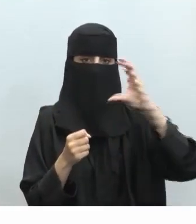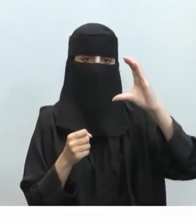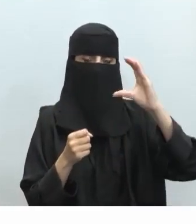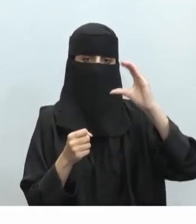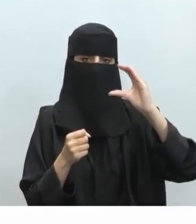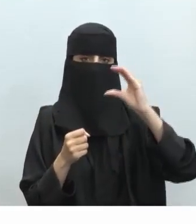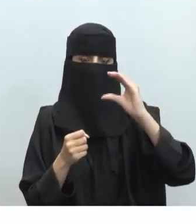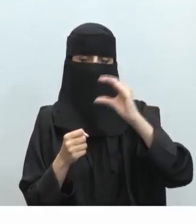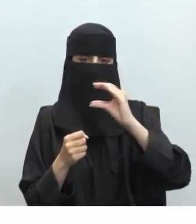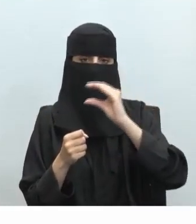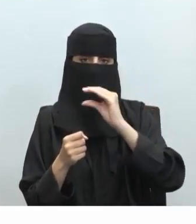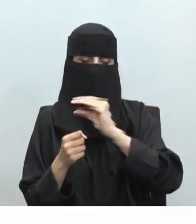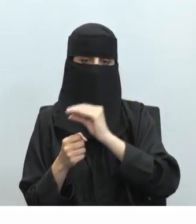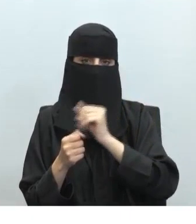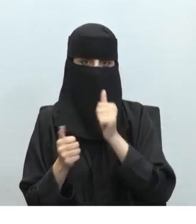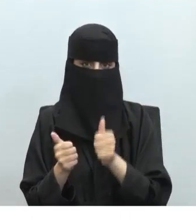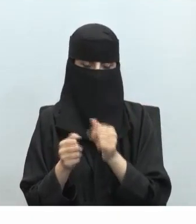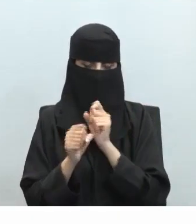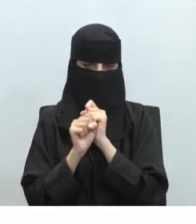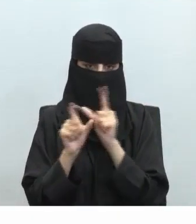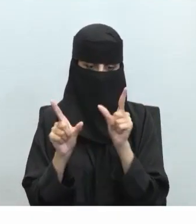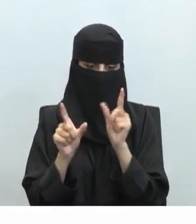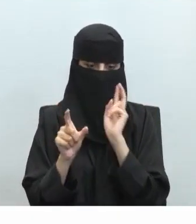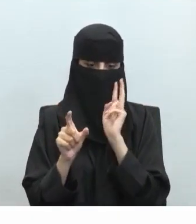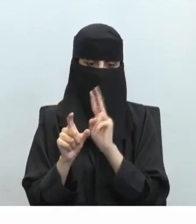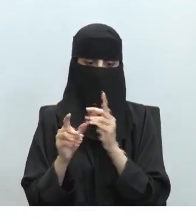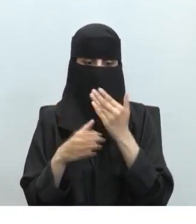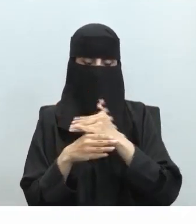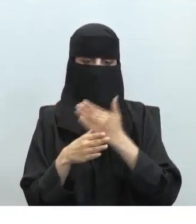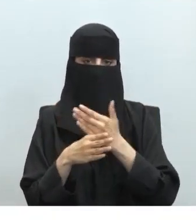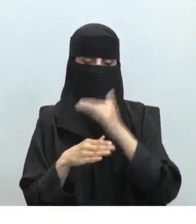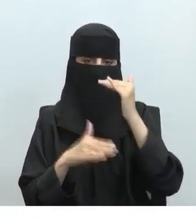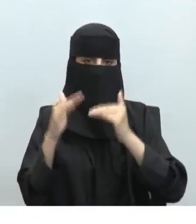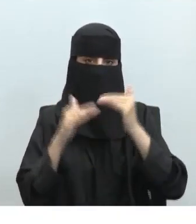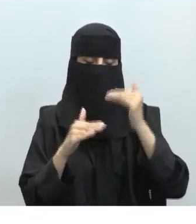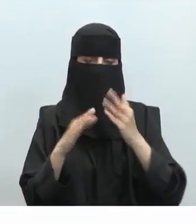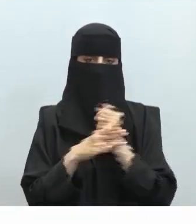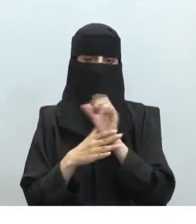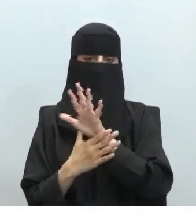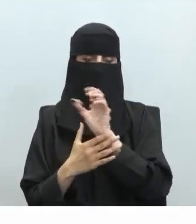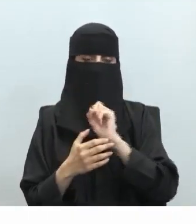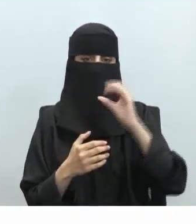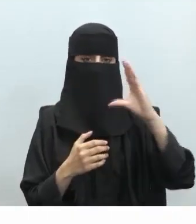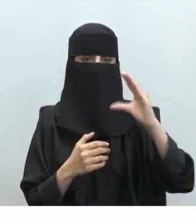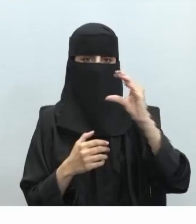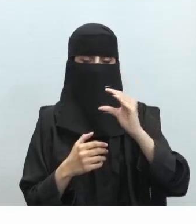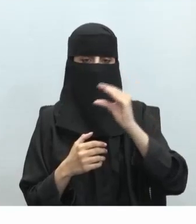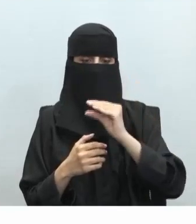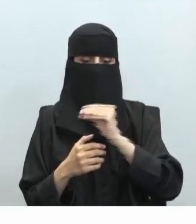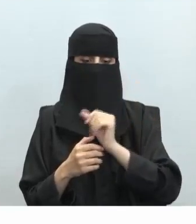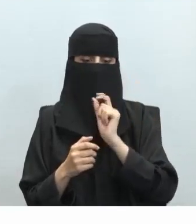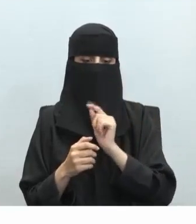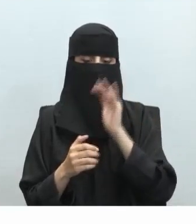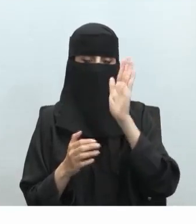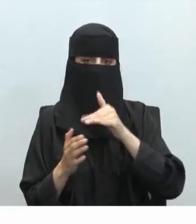الثالث رقم سبعه اكبر من ثمانيه رقم تسعه اكبر من 10 اذا ترتبها هنا بحسب كبر حجم هذا الكروموسوم ولكن على مستوى